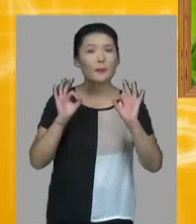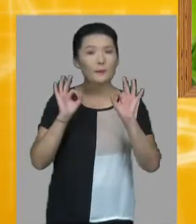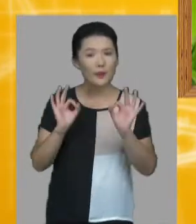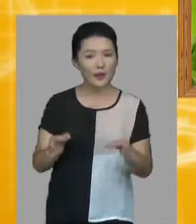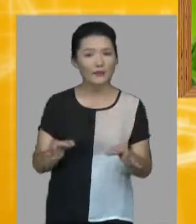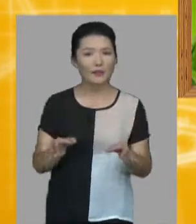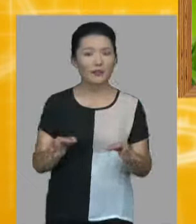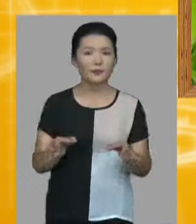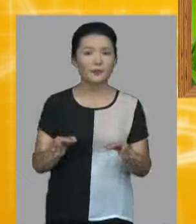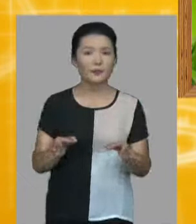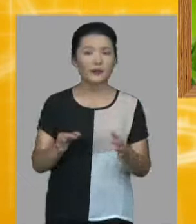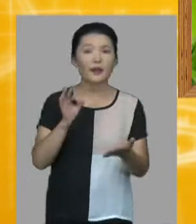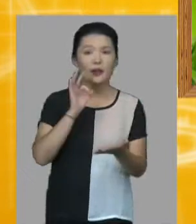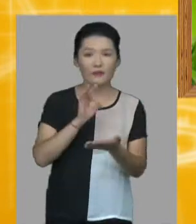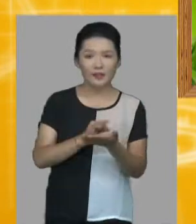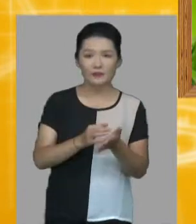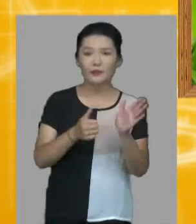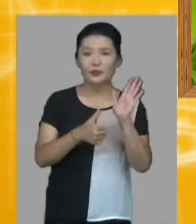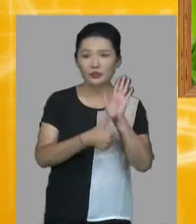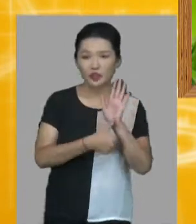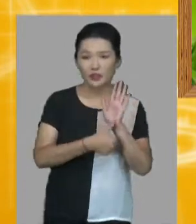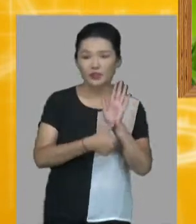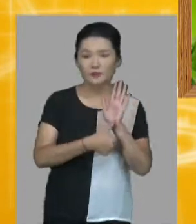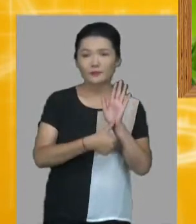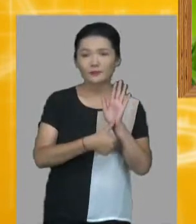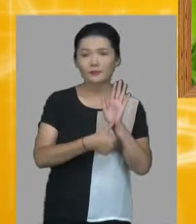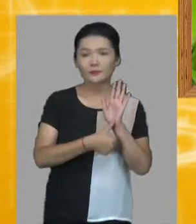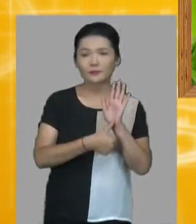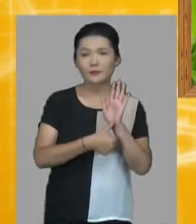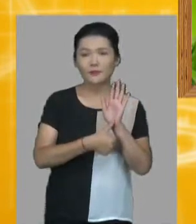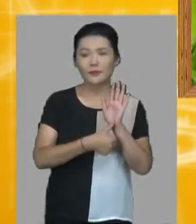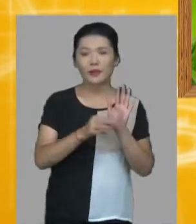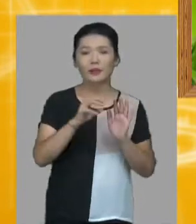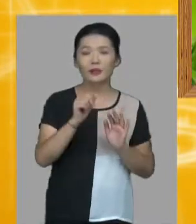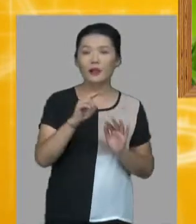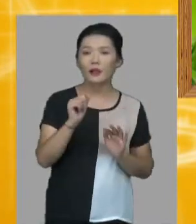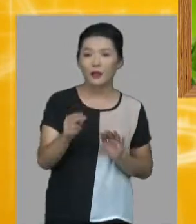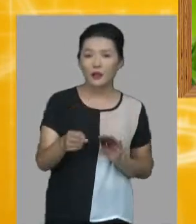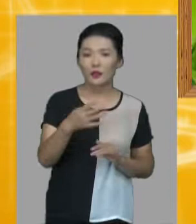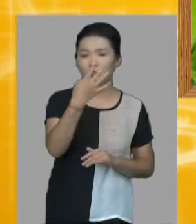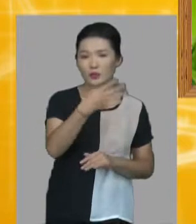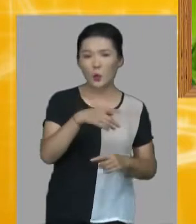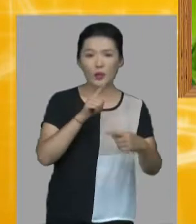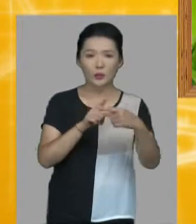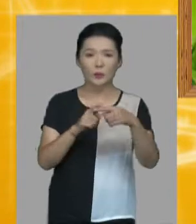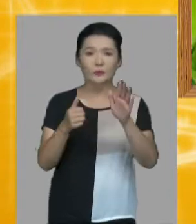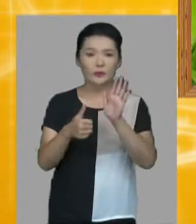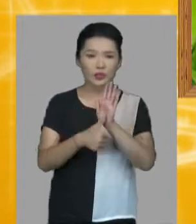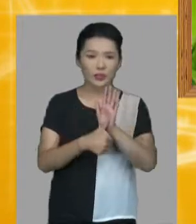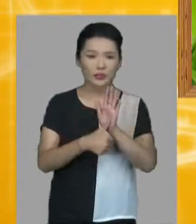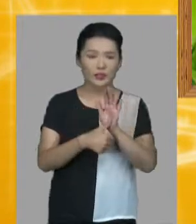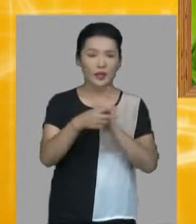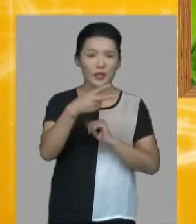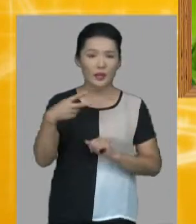Правильно. В ответе 6. Так как 40 плюс